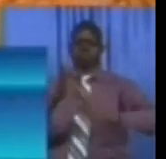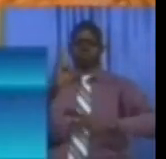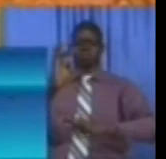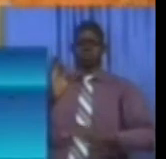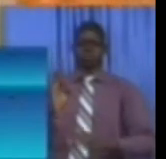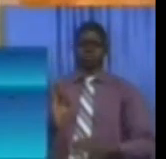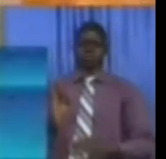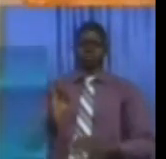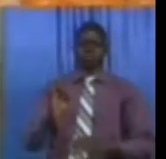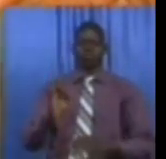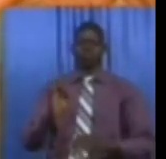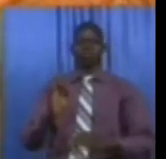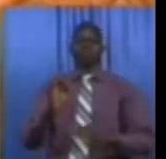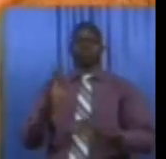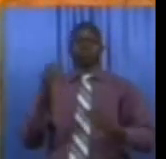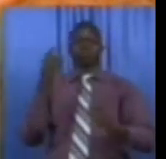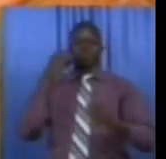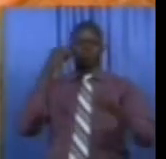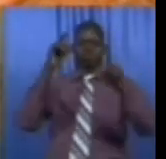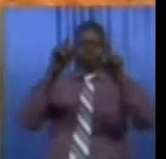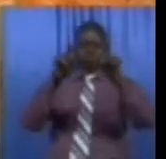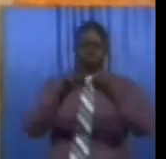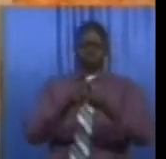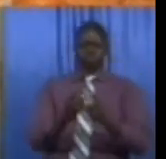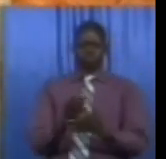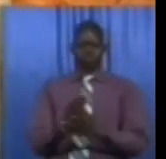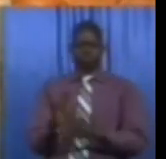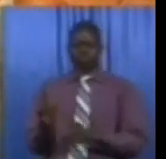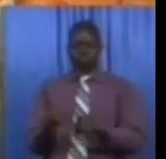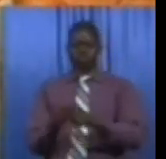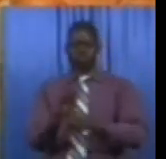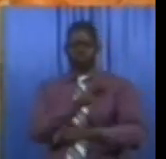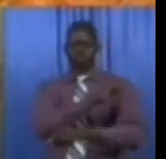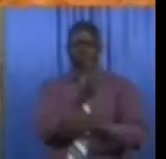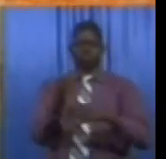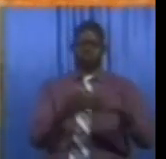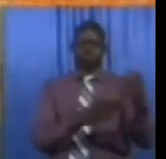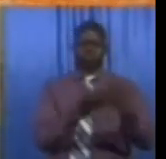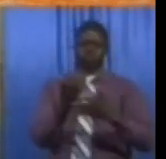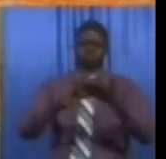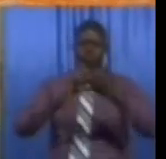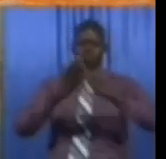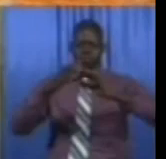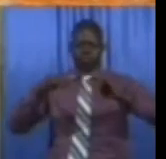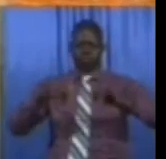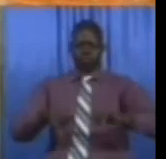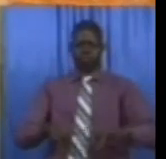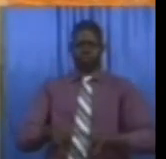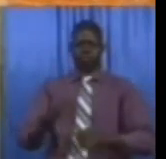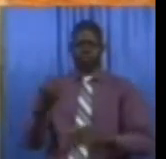Faso et l'entente entre les différentes autorités afin que cette paix y reste à